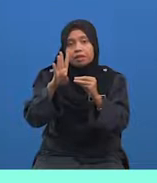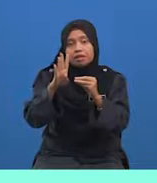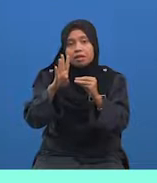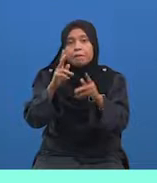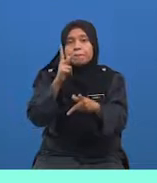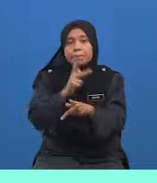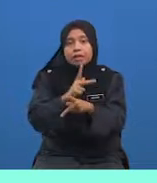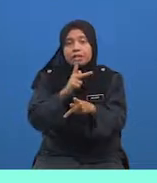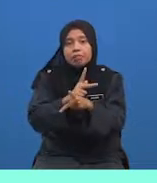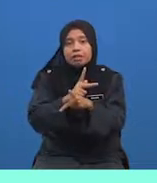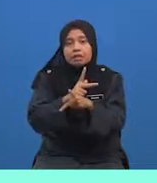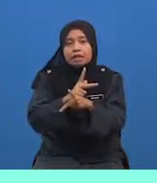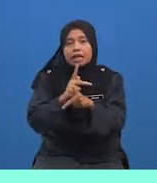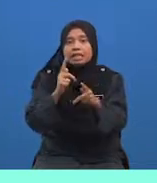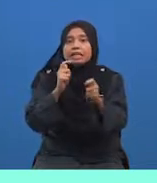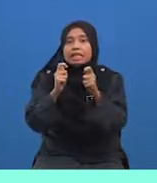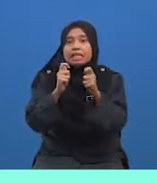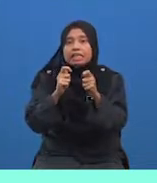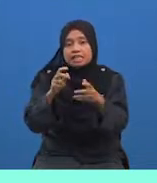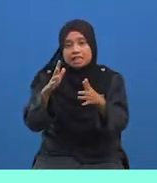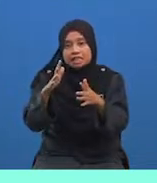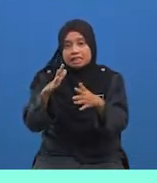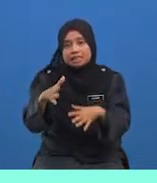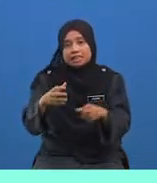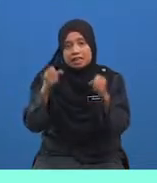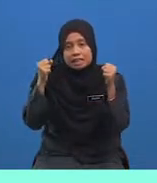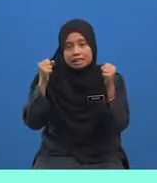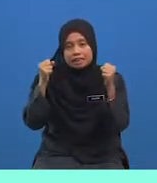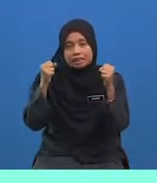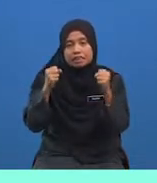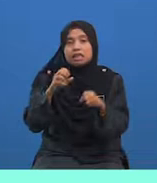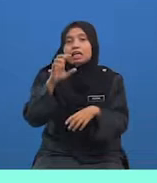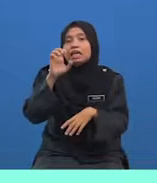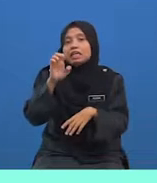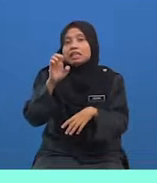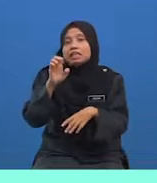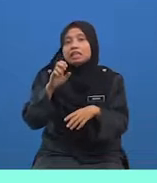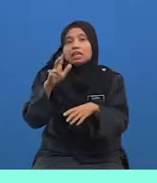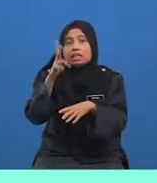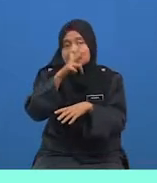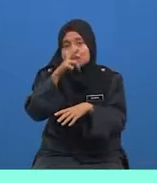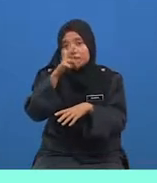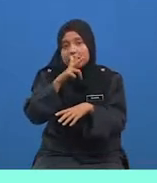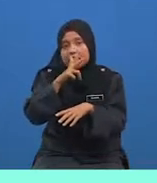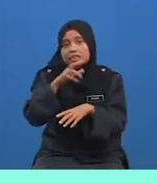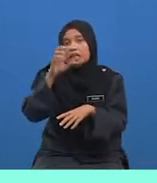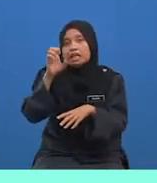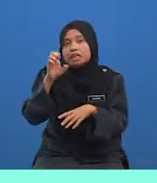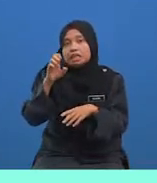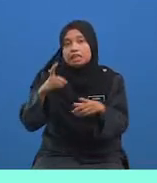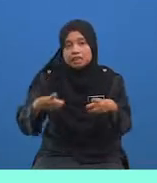perkhidmatan telekesihatan, kelima e-kerajaan, keenam E